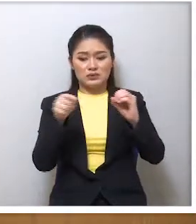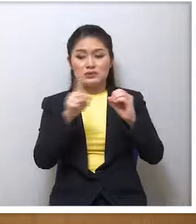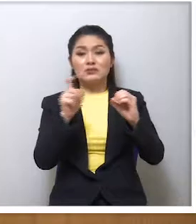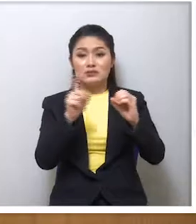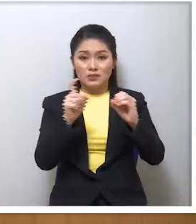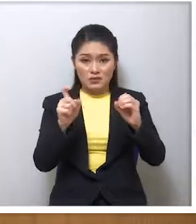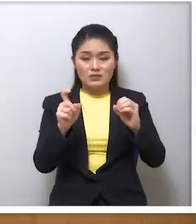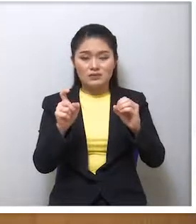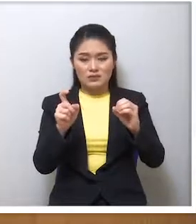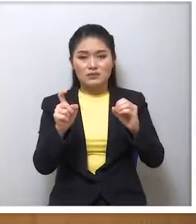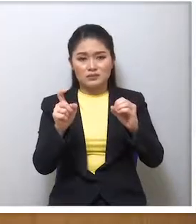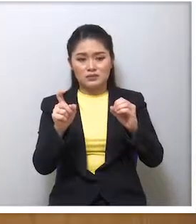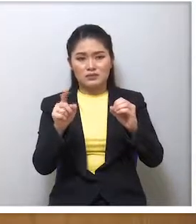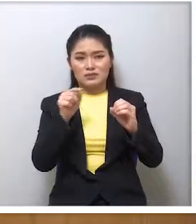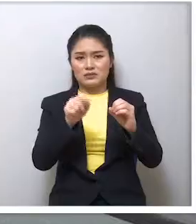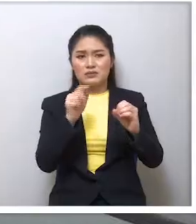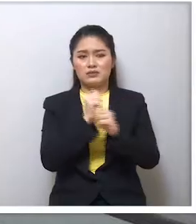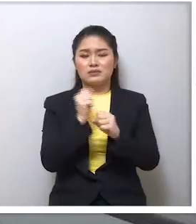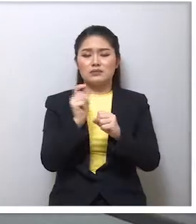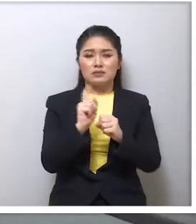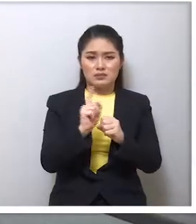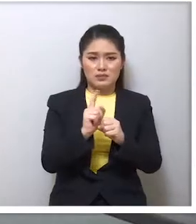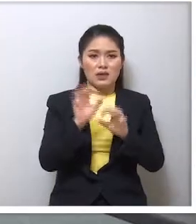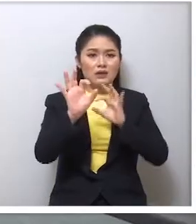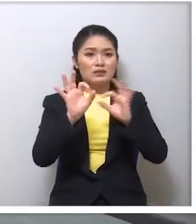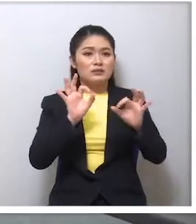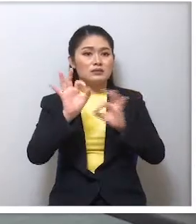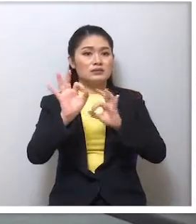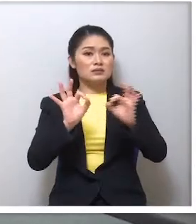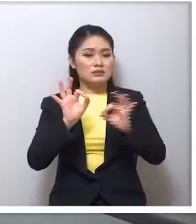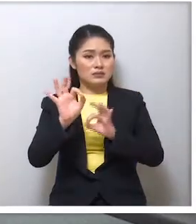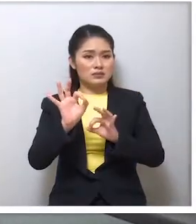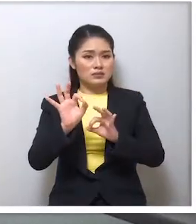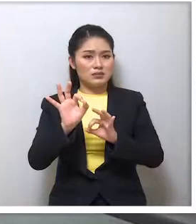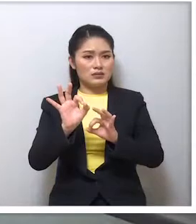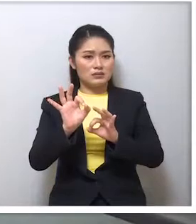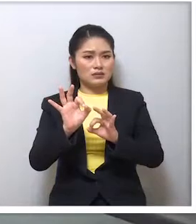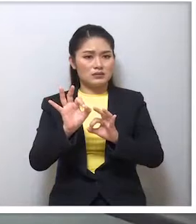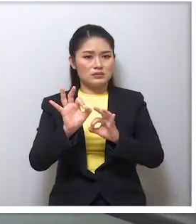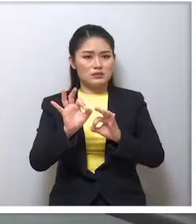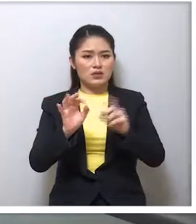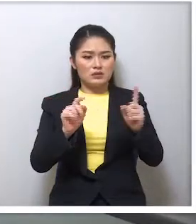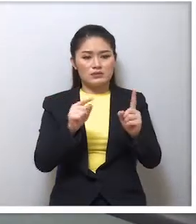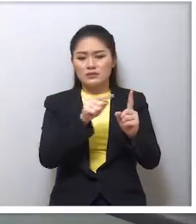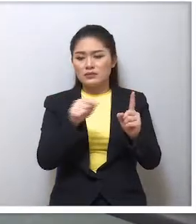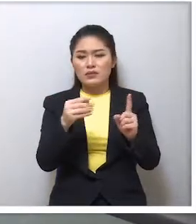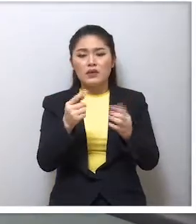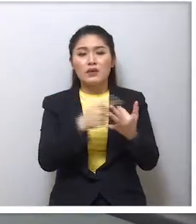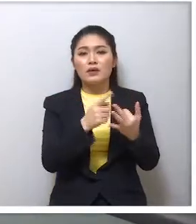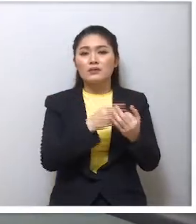นะครับตัวนี้เราสามารถเลือกเฟรมว่าเราจะเอาจากเฟรมที่เท่าไหร่ถึงเท่าไหร่เนาะ